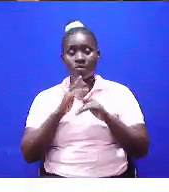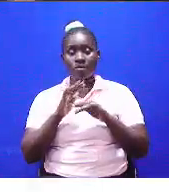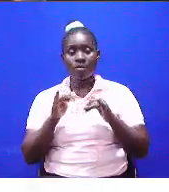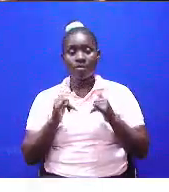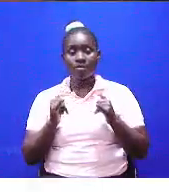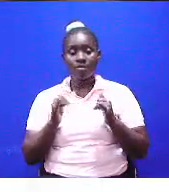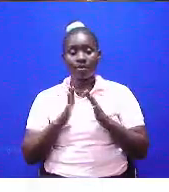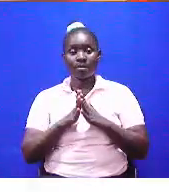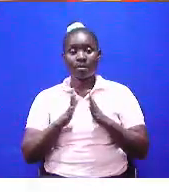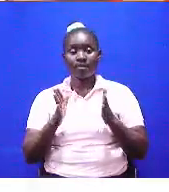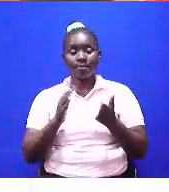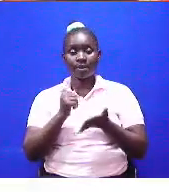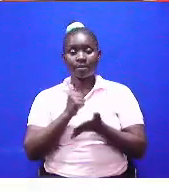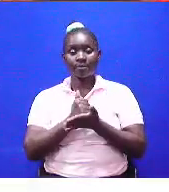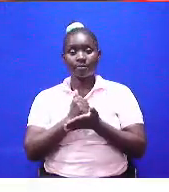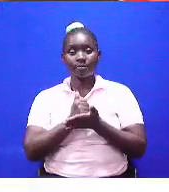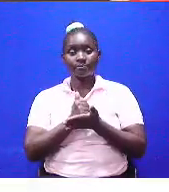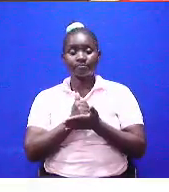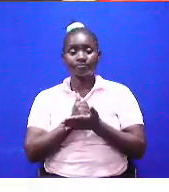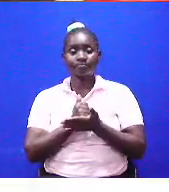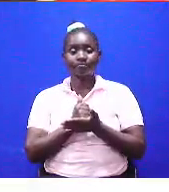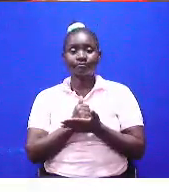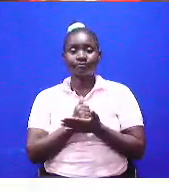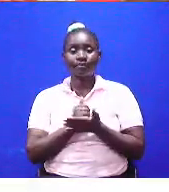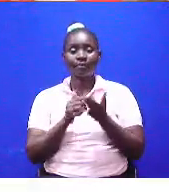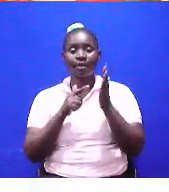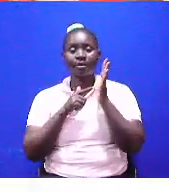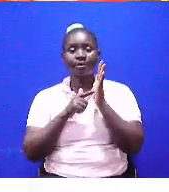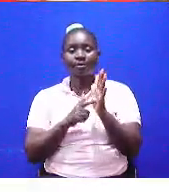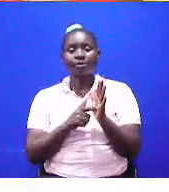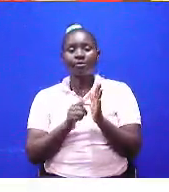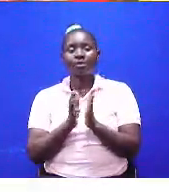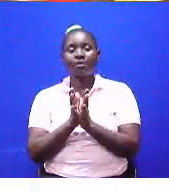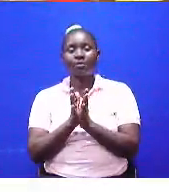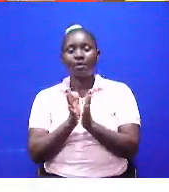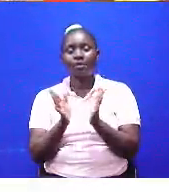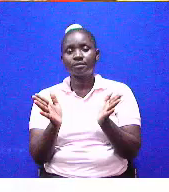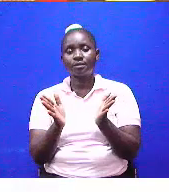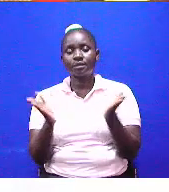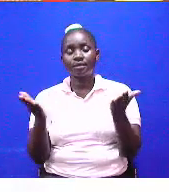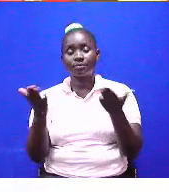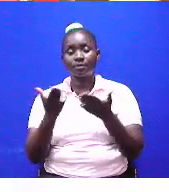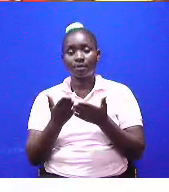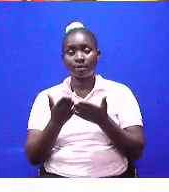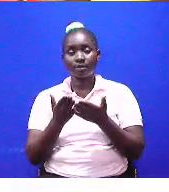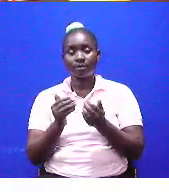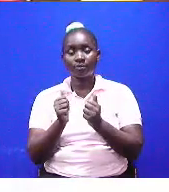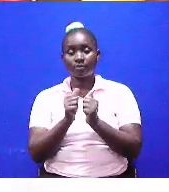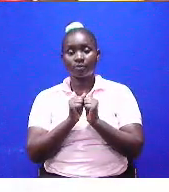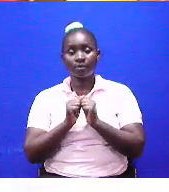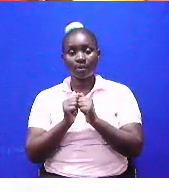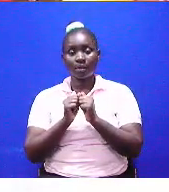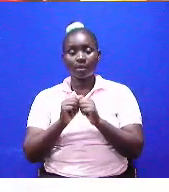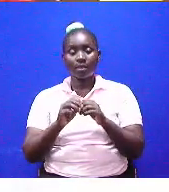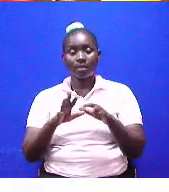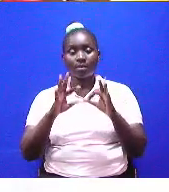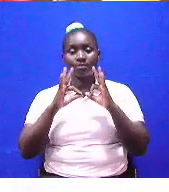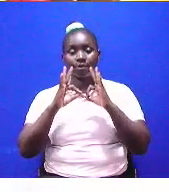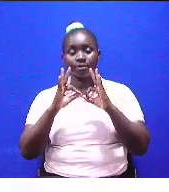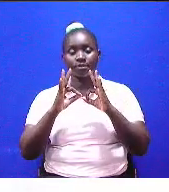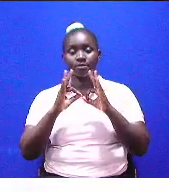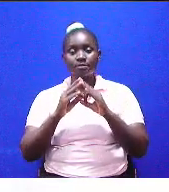kigure chiabisi, asi ganga yokoro kia obu asioku na kubareta amo na voi gokurandie nchiri